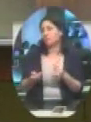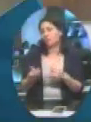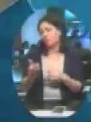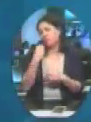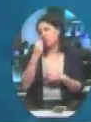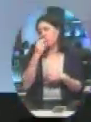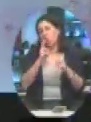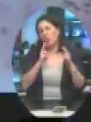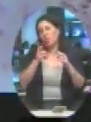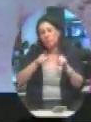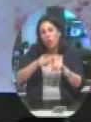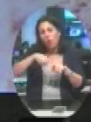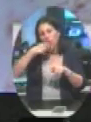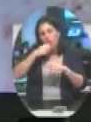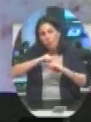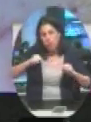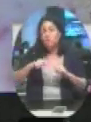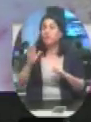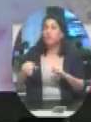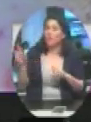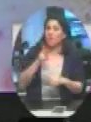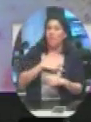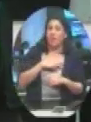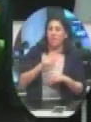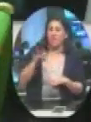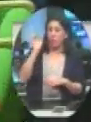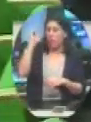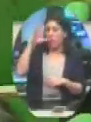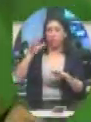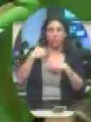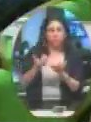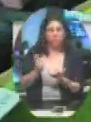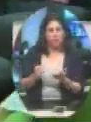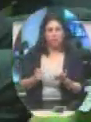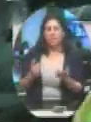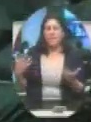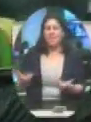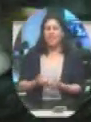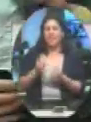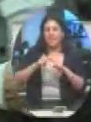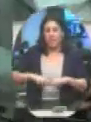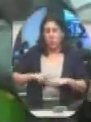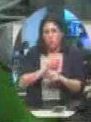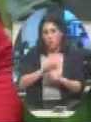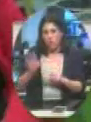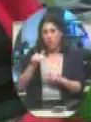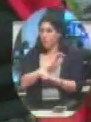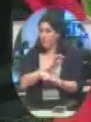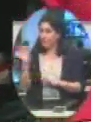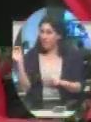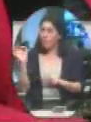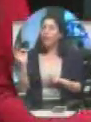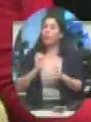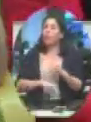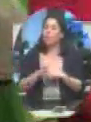מתועס. ופרס איתור האור הוא ענק היום במשכן הכנסת לניצולי שואה ולמצטיינים על תרומתם